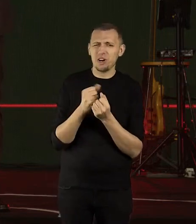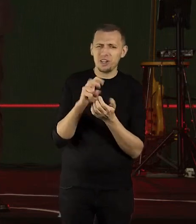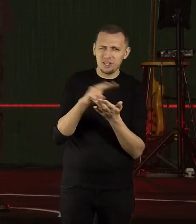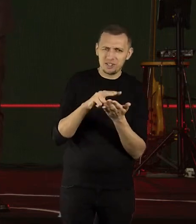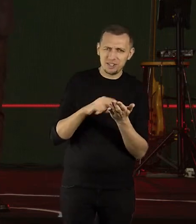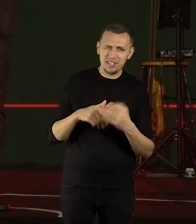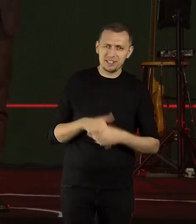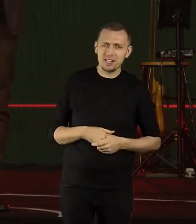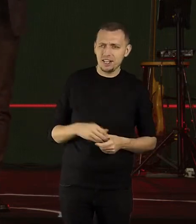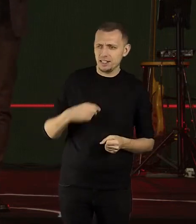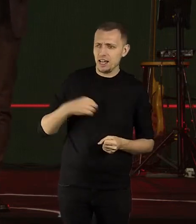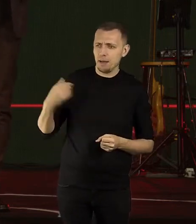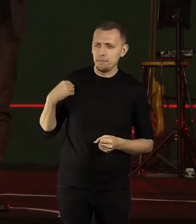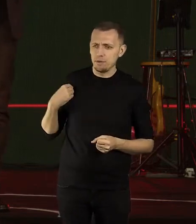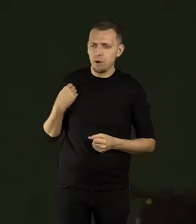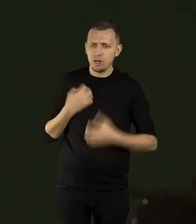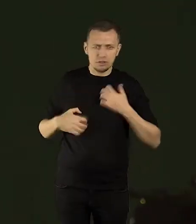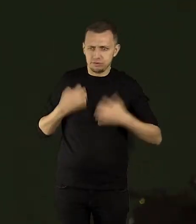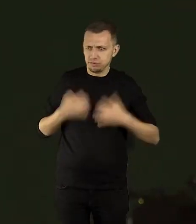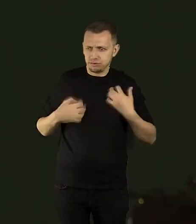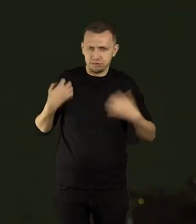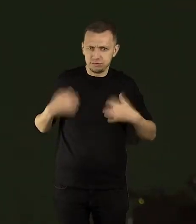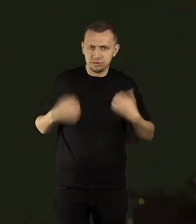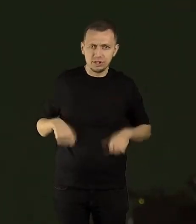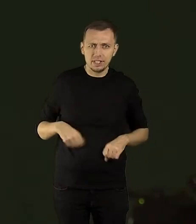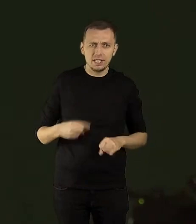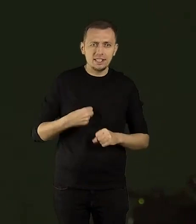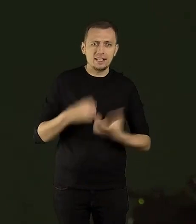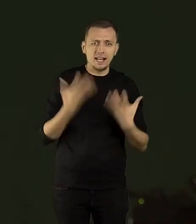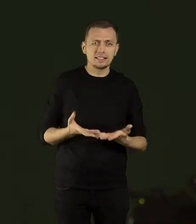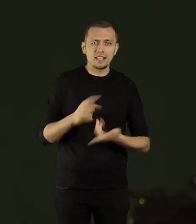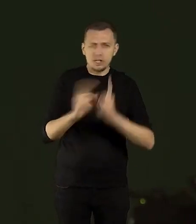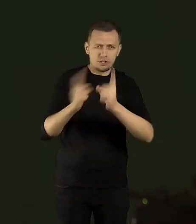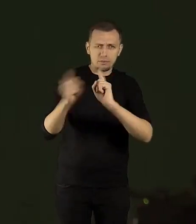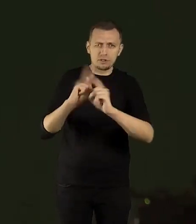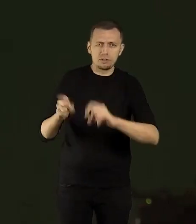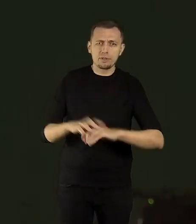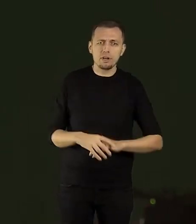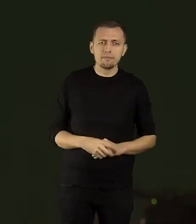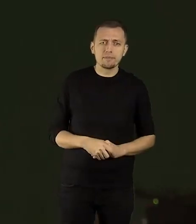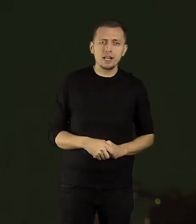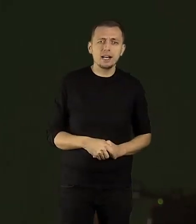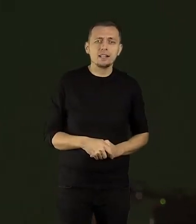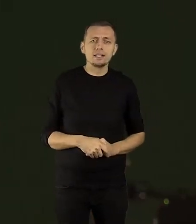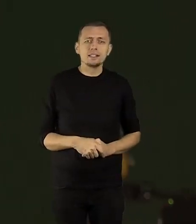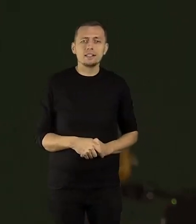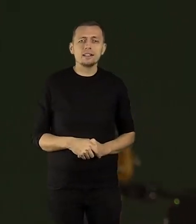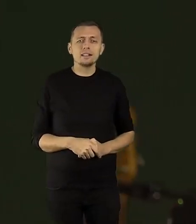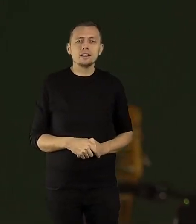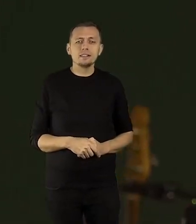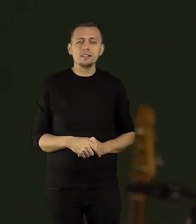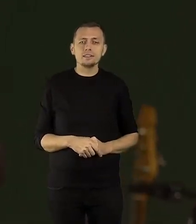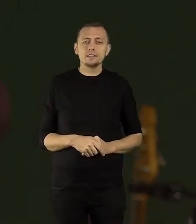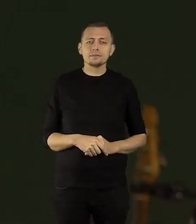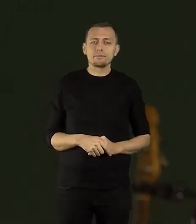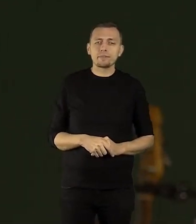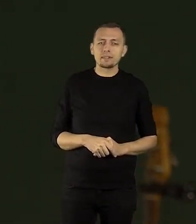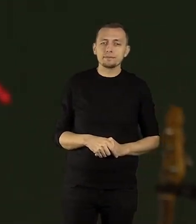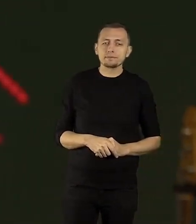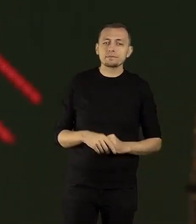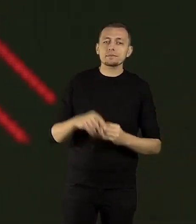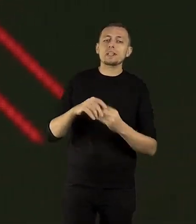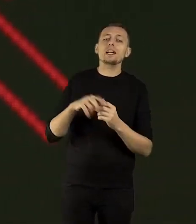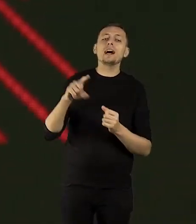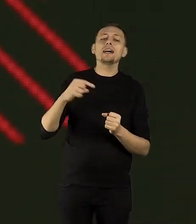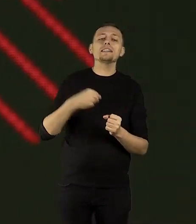bym chciał szybciej. A on po prostu się jąkał. Ale potem widziałem, jak z dnia na dzień jego możliwości